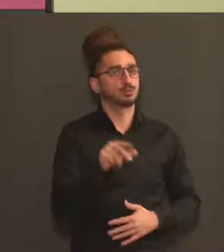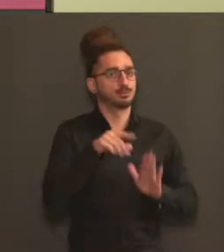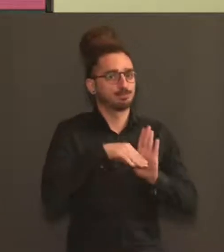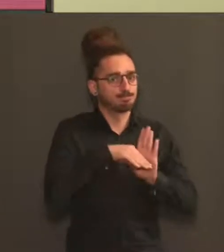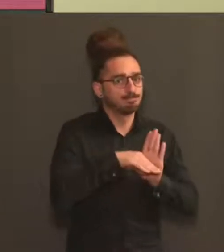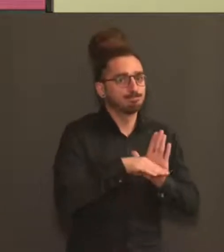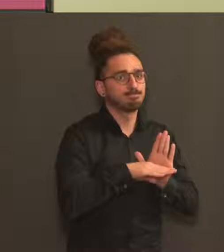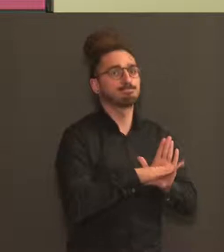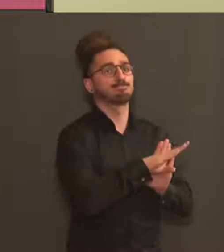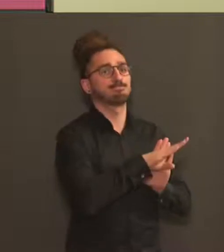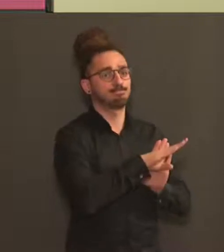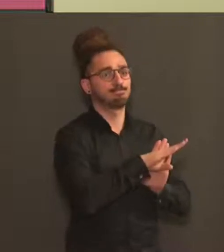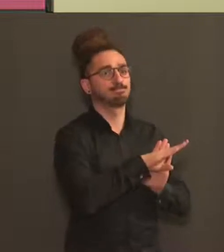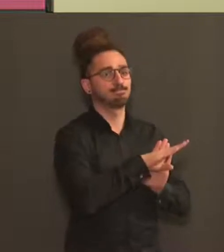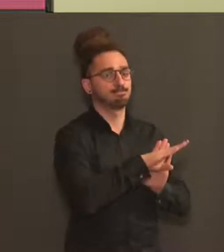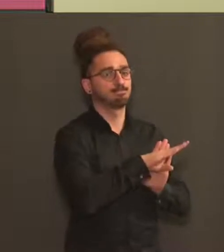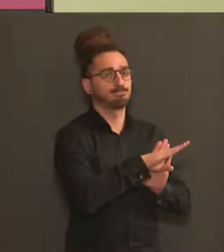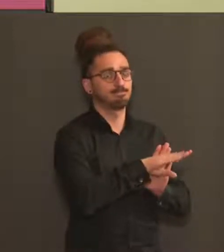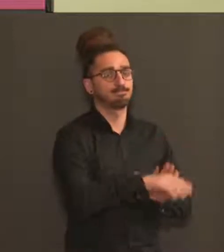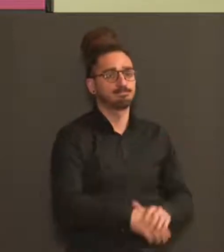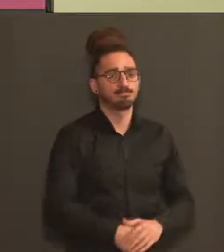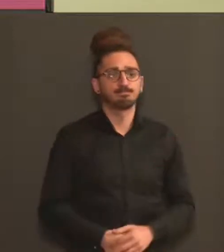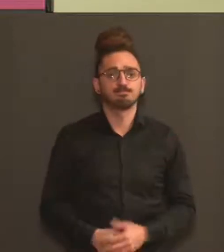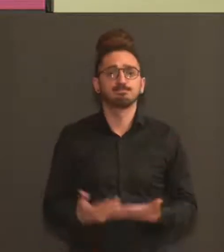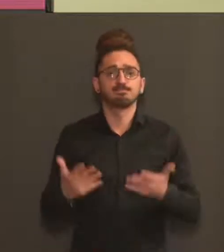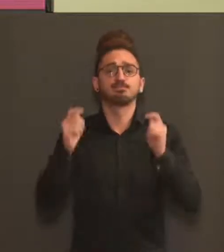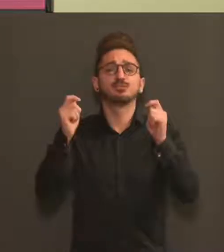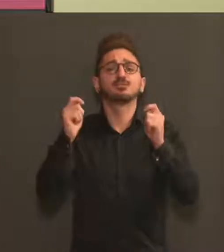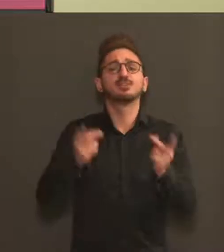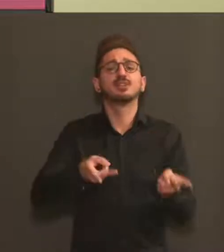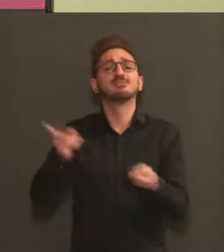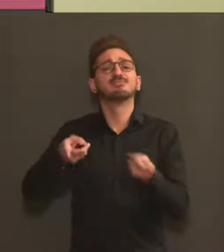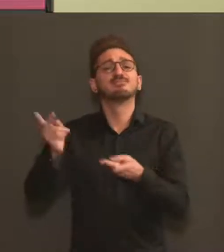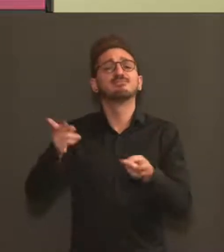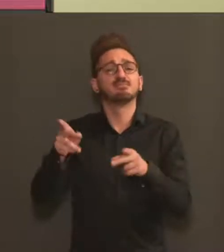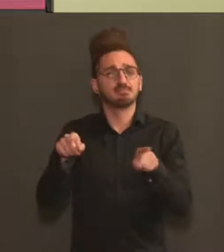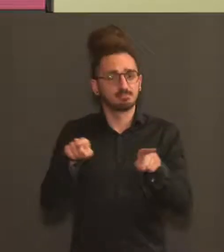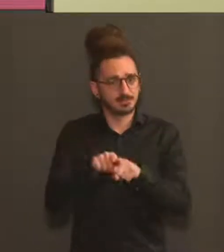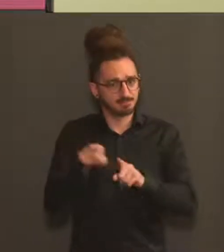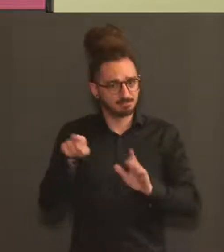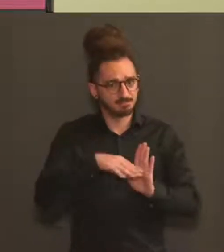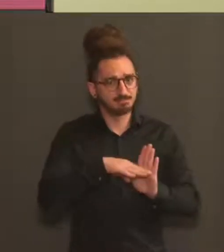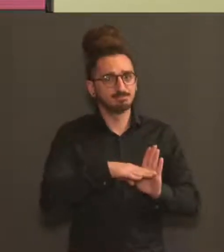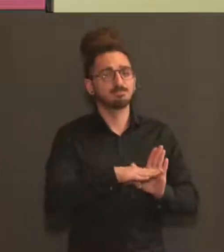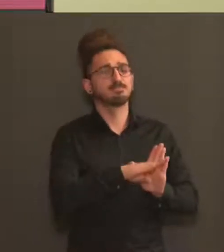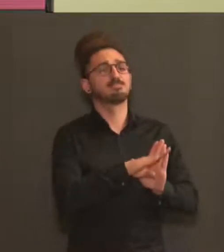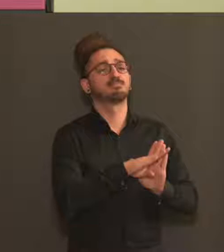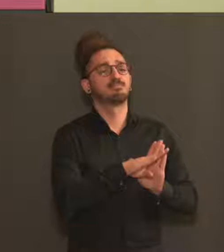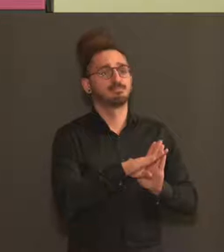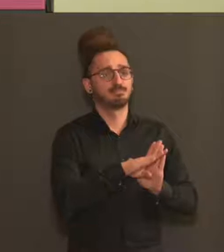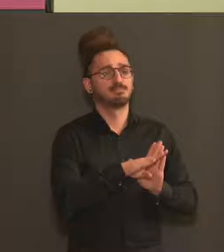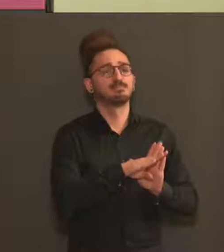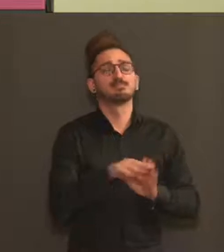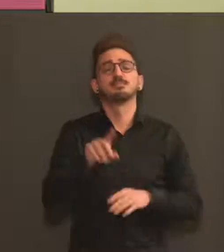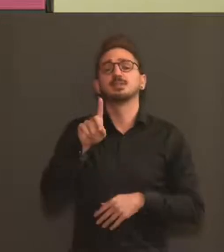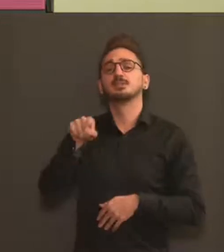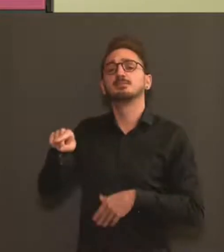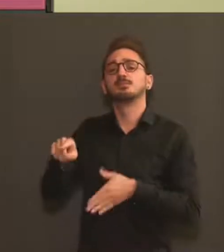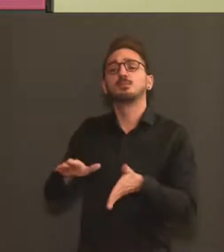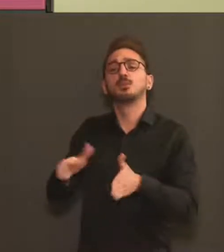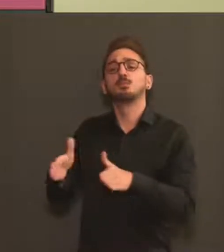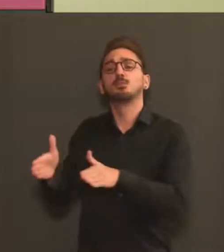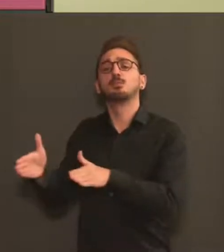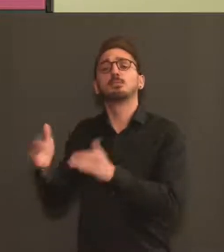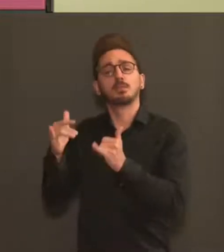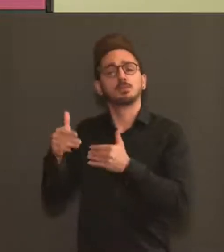hospitalisations, elles aussi, sont en légère hausse. Au niveau des décès, ceci continue à diminuer.